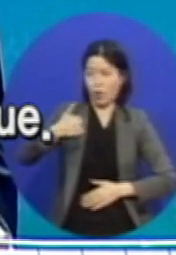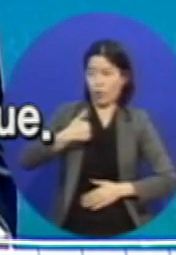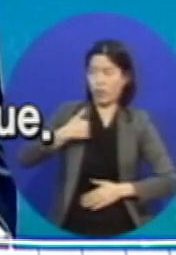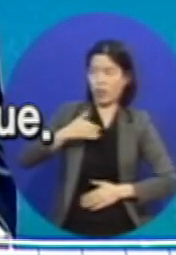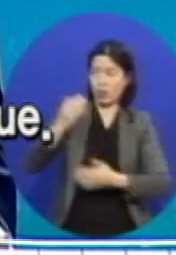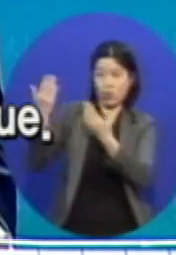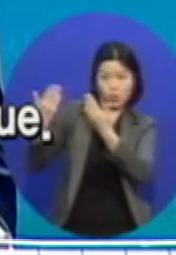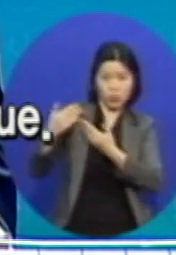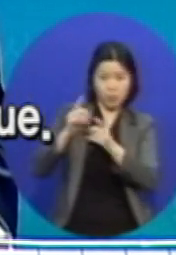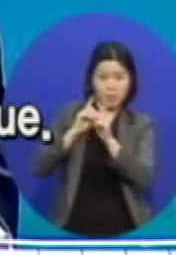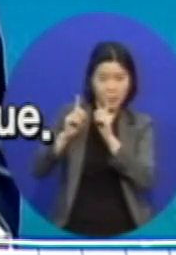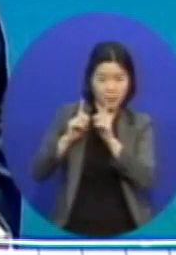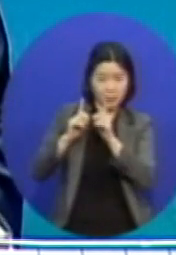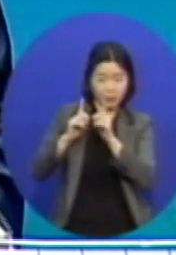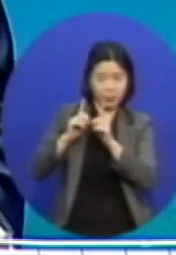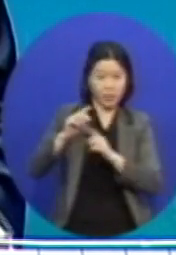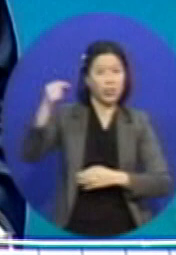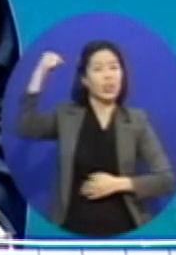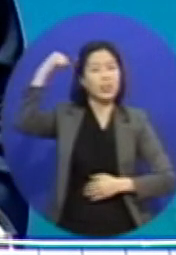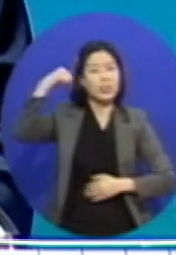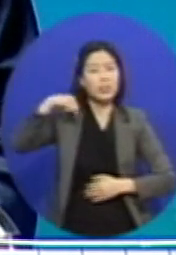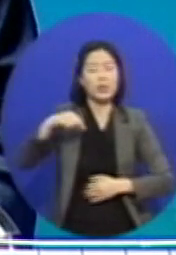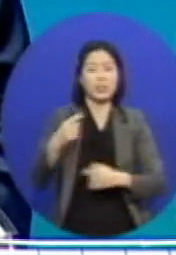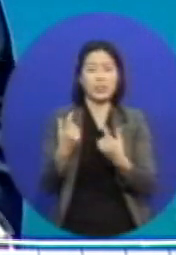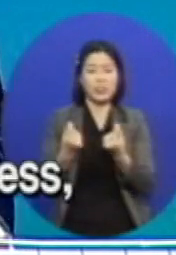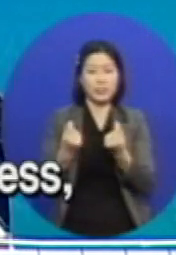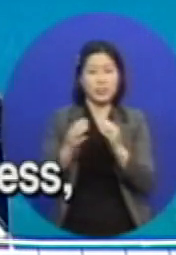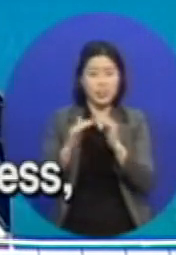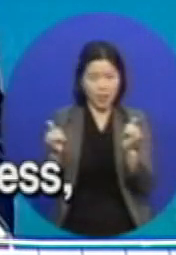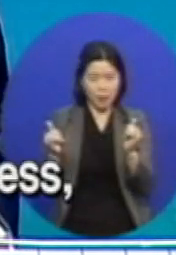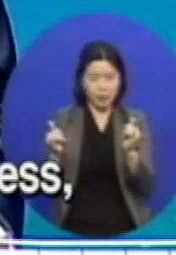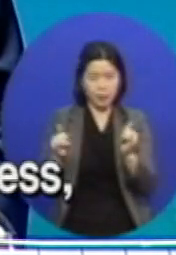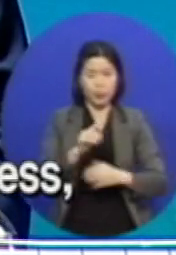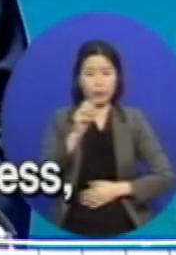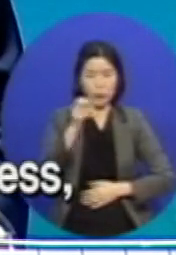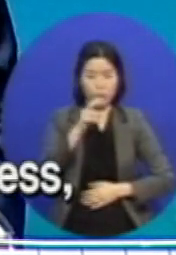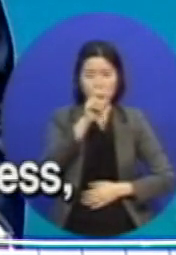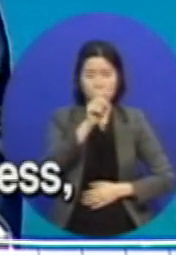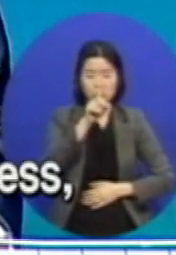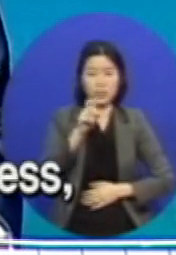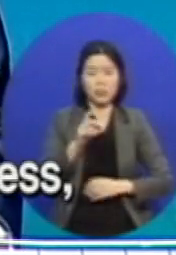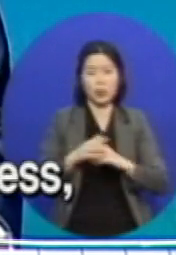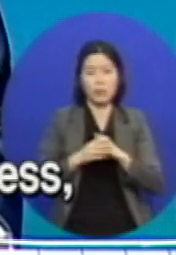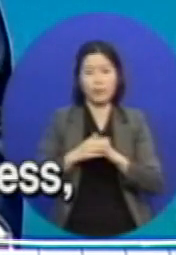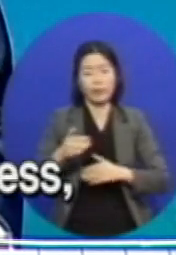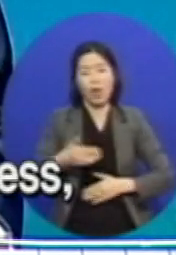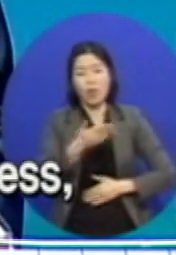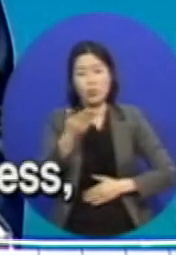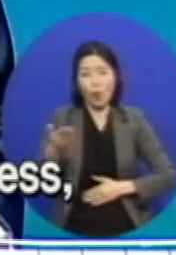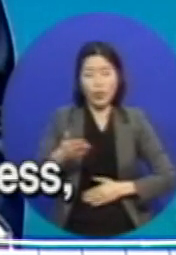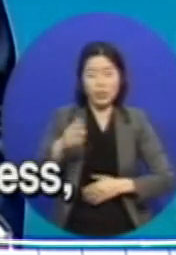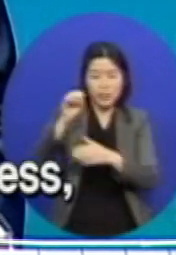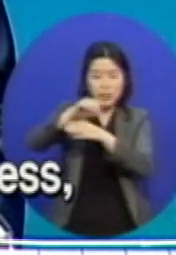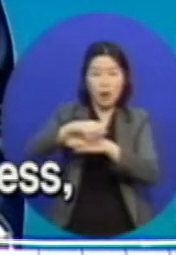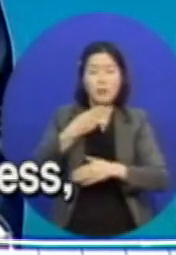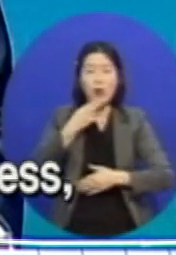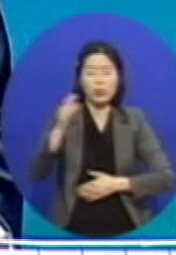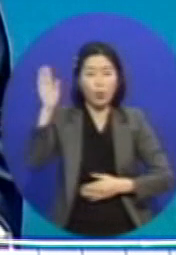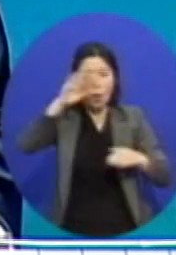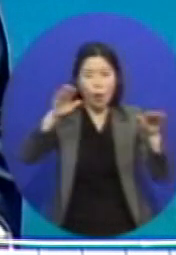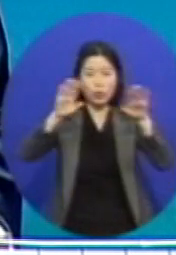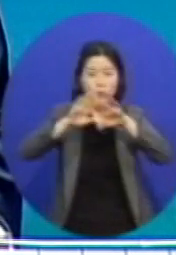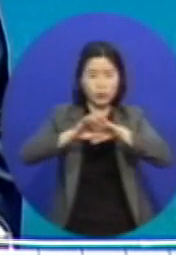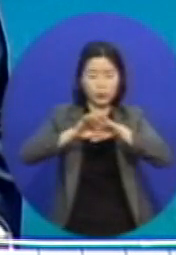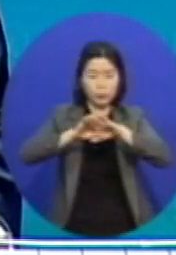말씀이 구나 그렇게 느껴지시는 분 11절 말씀 해 보니까 너희는 열매 없는 어둠의 일에 참여하지 말고